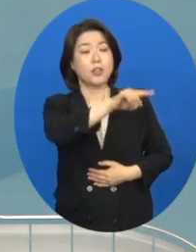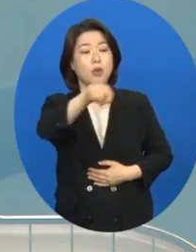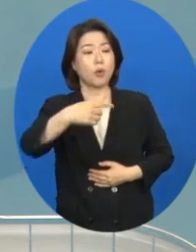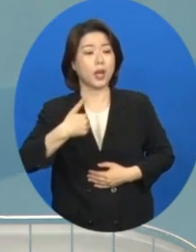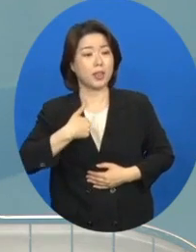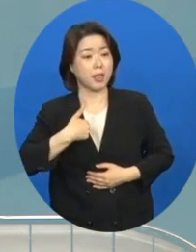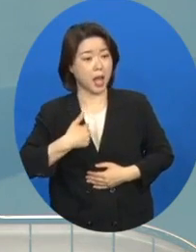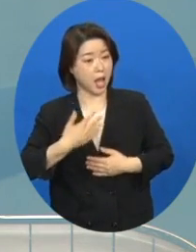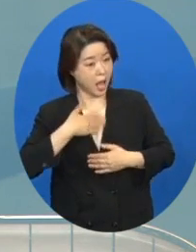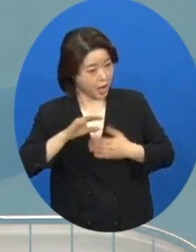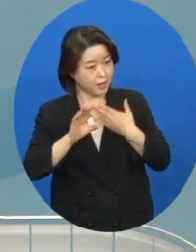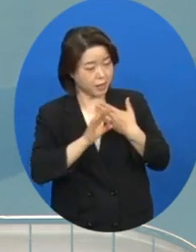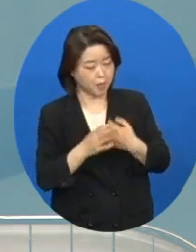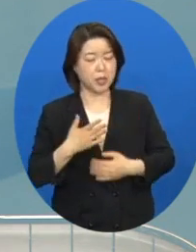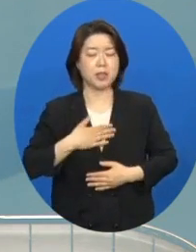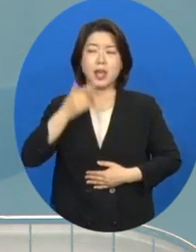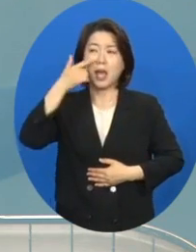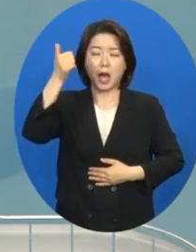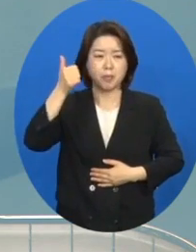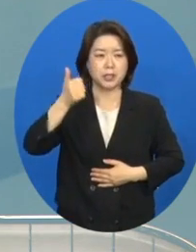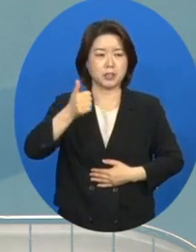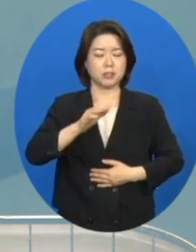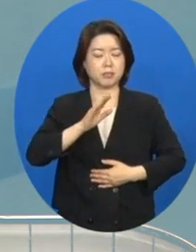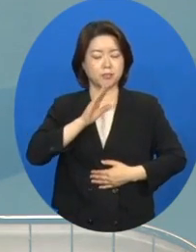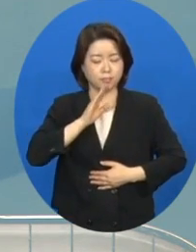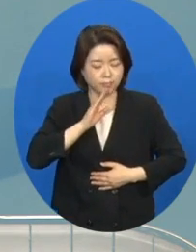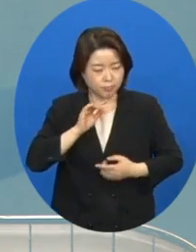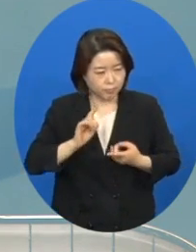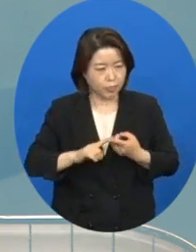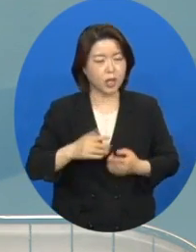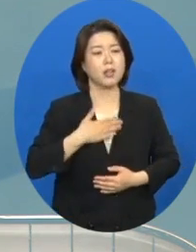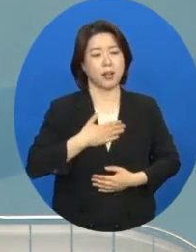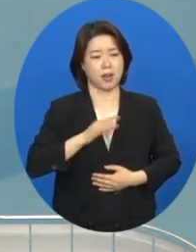나를 알았더라면 나의 아버지도 알았을 것이다.